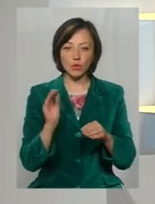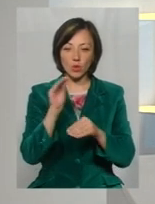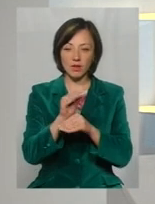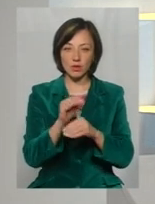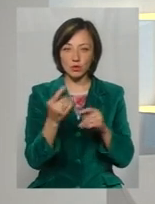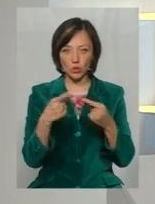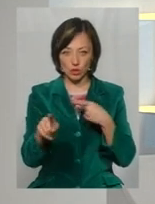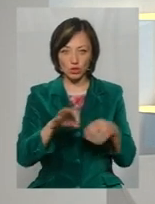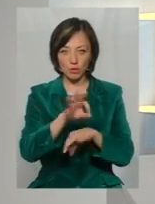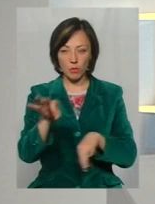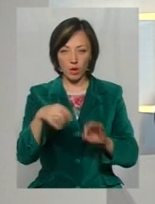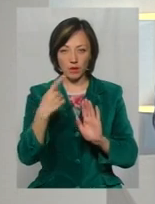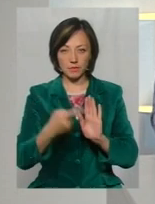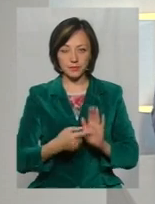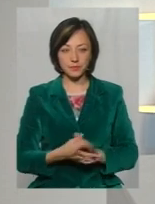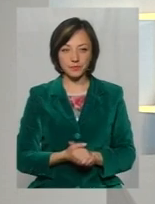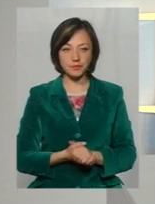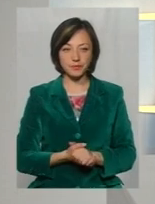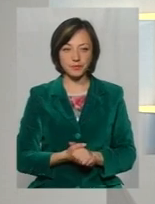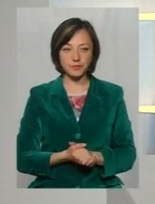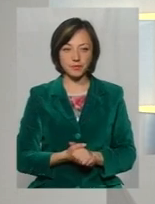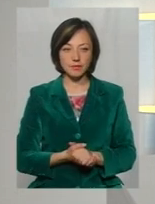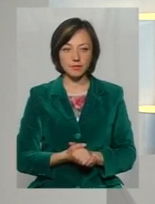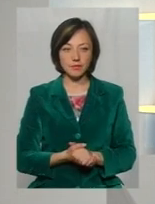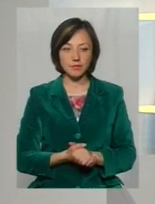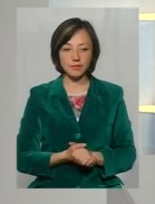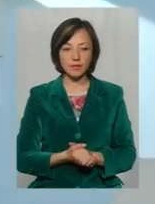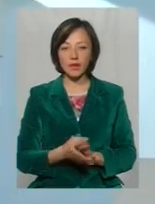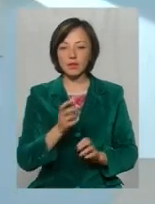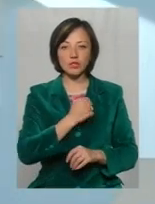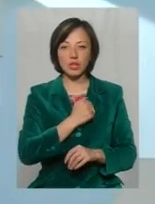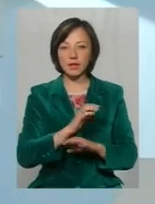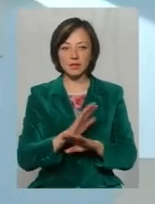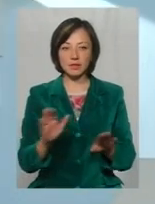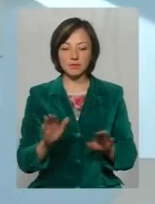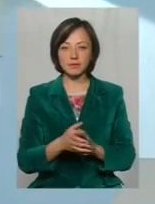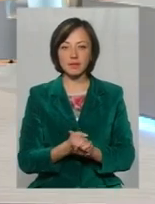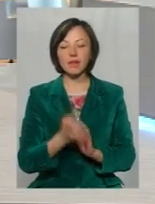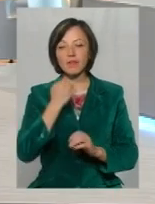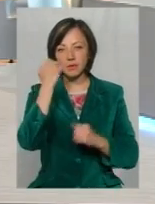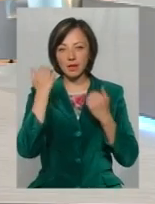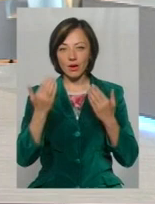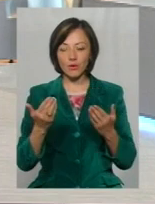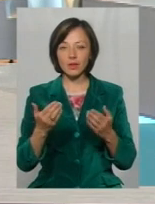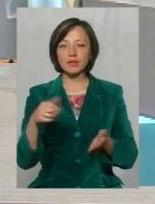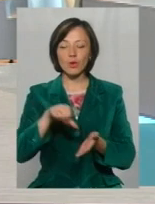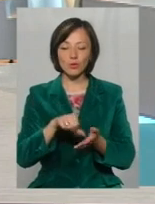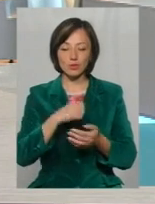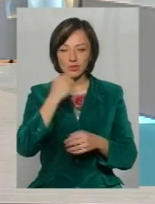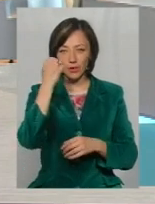додаватися для реалізації наступних проєктів наступний рік? На жаль, ні. Все, я вам дякую. Дякую за